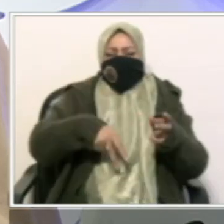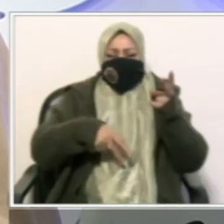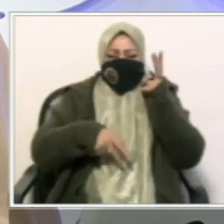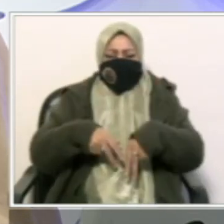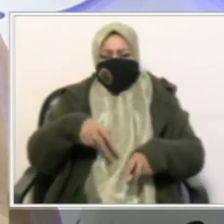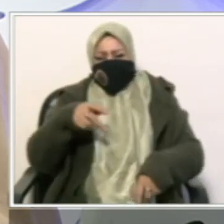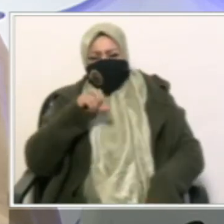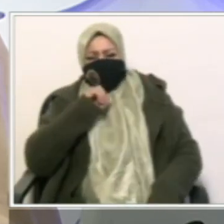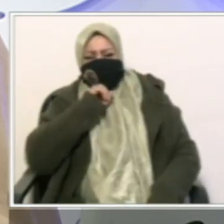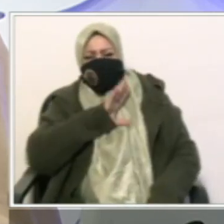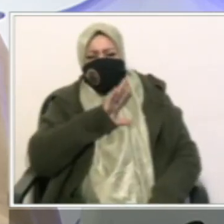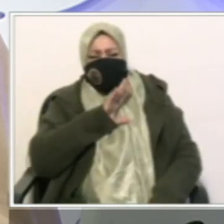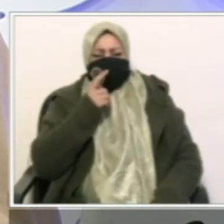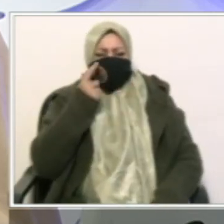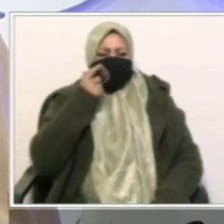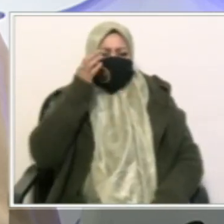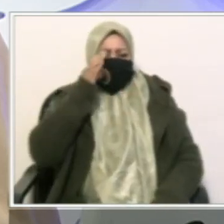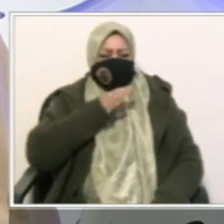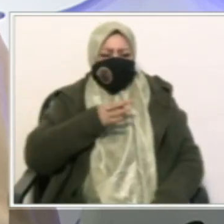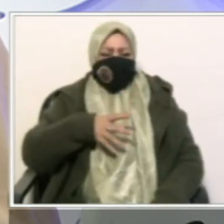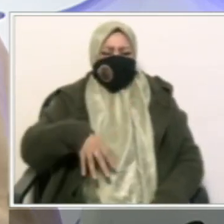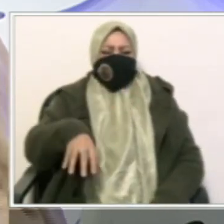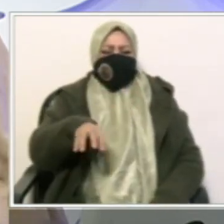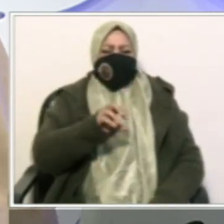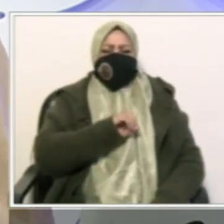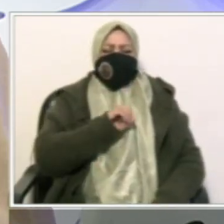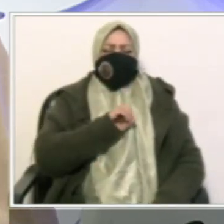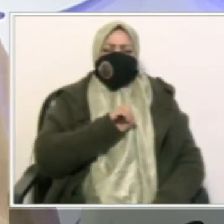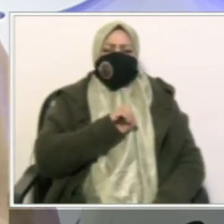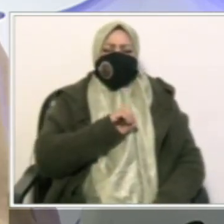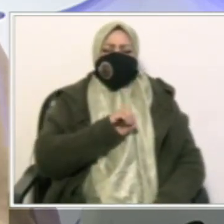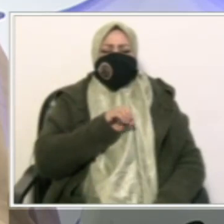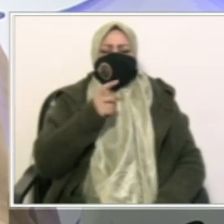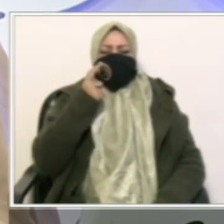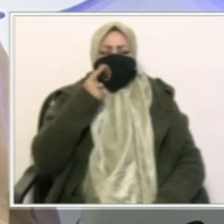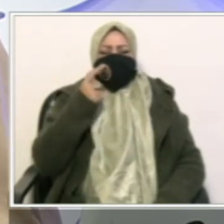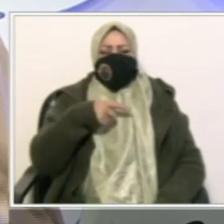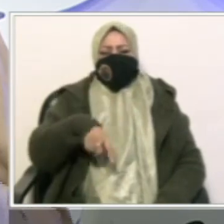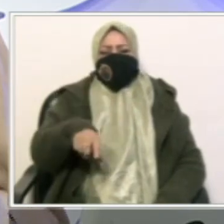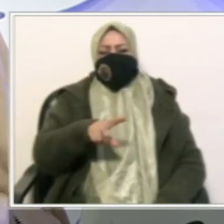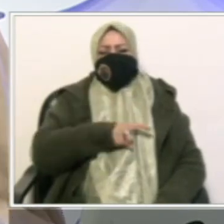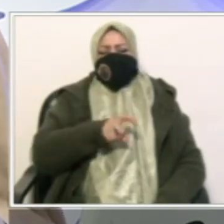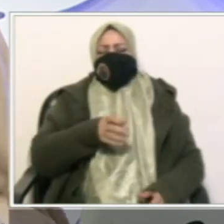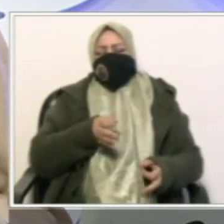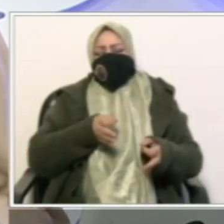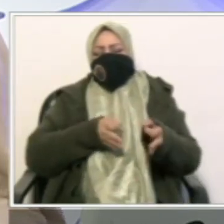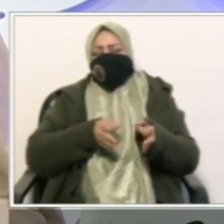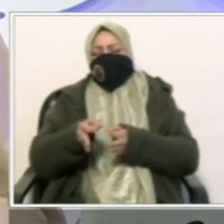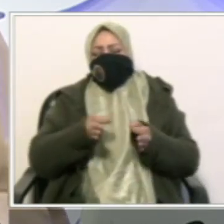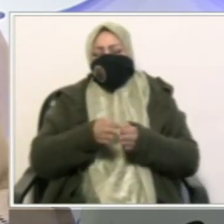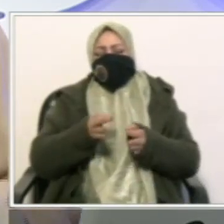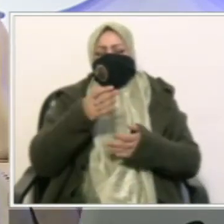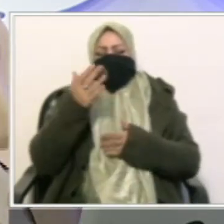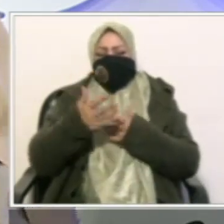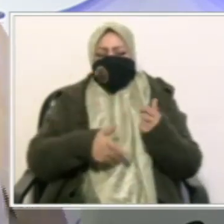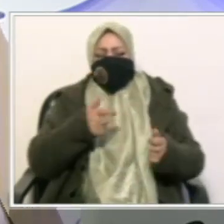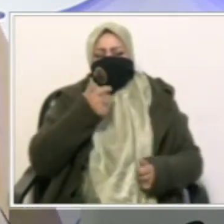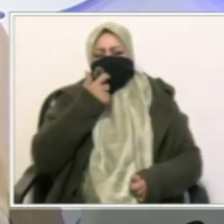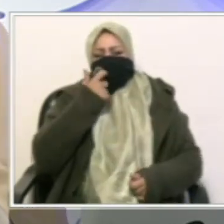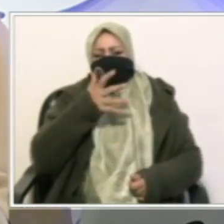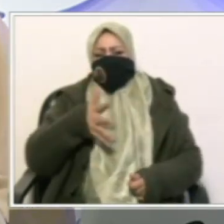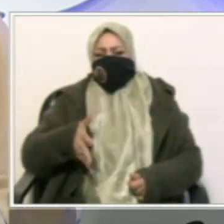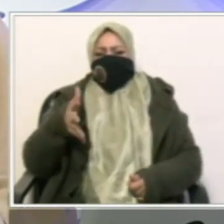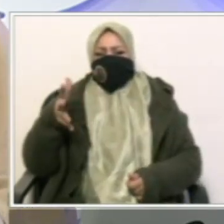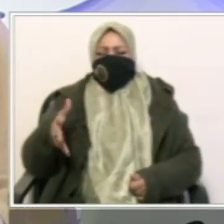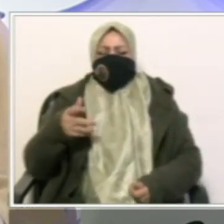تعرض للدين، يعني في الخاصية تضبطه كي لا يتعرض أولادك وبناتك لهذا السيل الذي يأتيهم، يعني